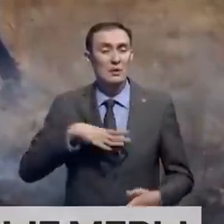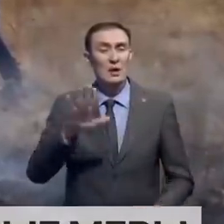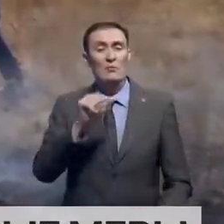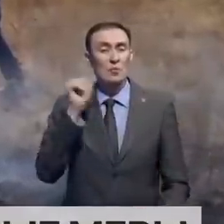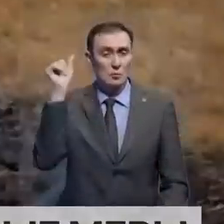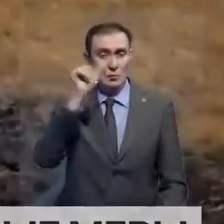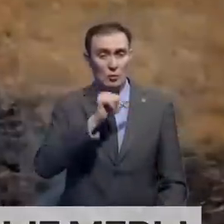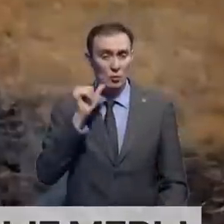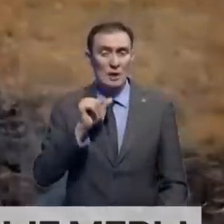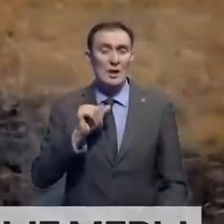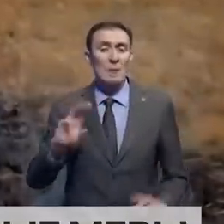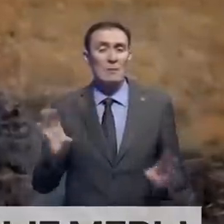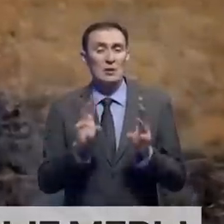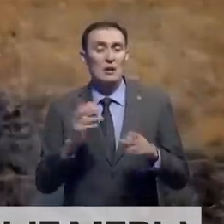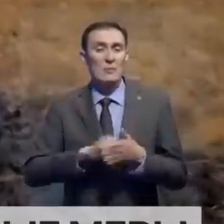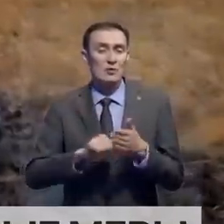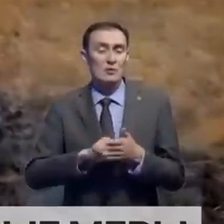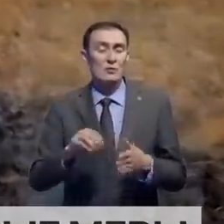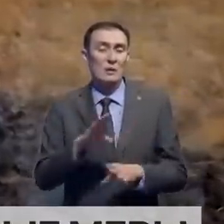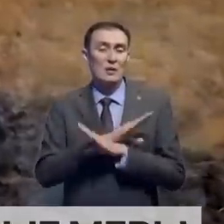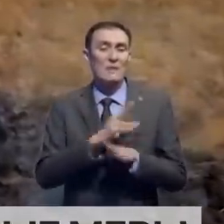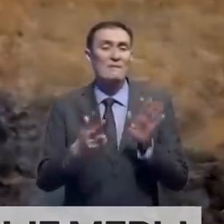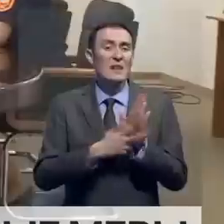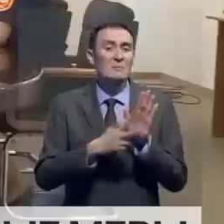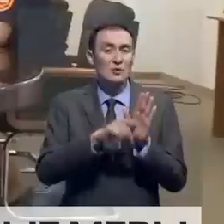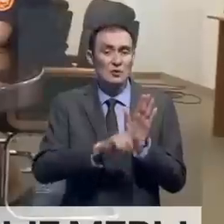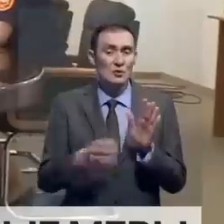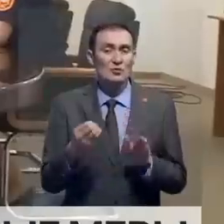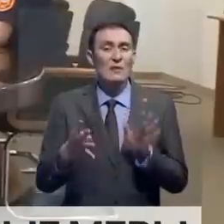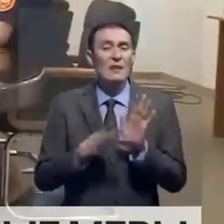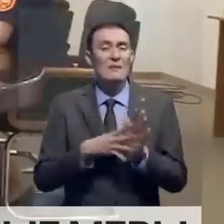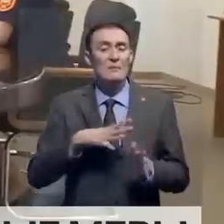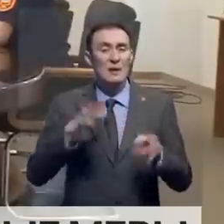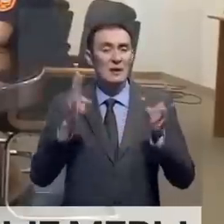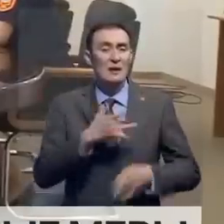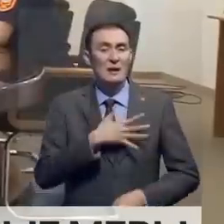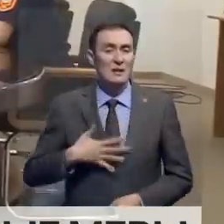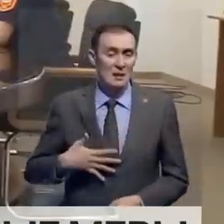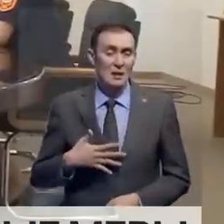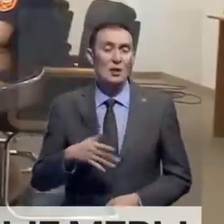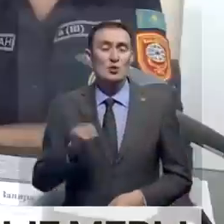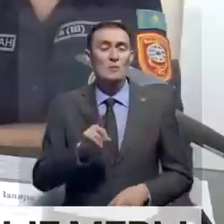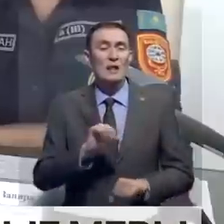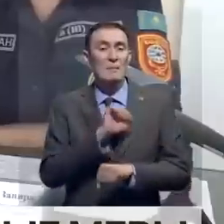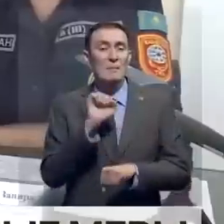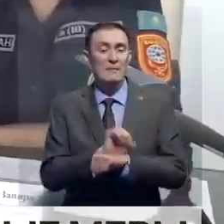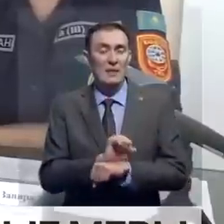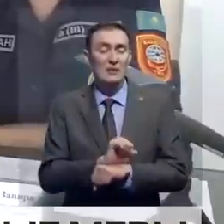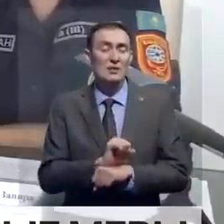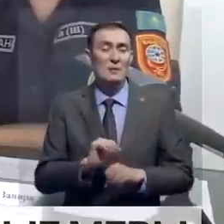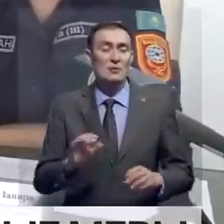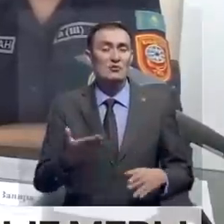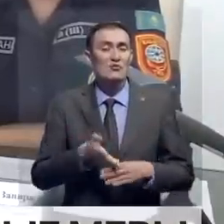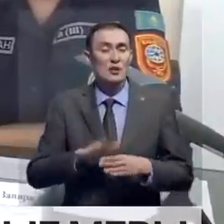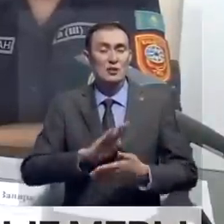показателей прошлого года стихия унесла жизни восьми человек еще 9 получили ранения для профилактики чрезвычайных